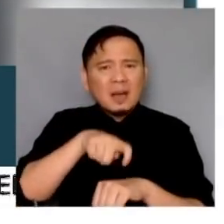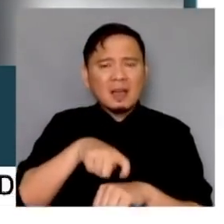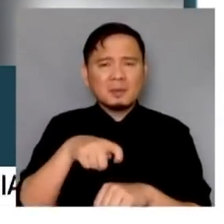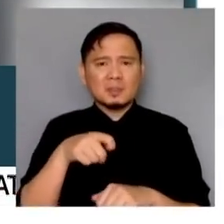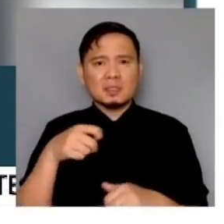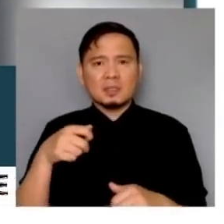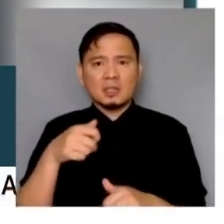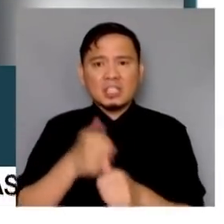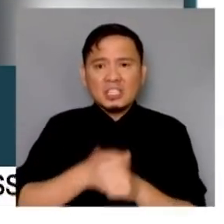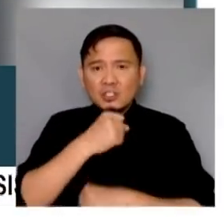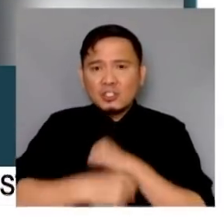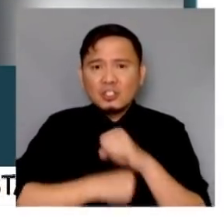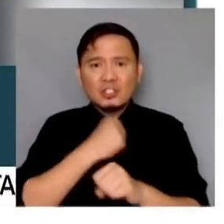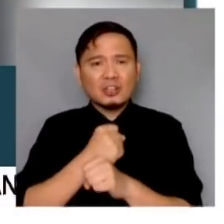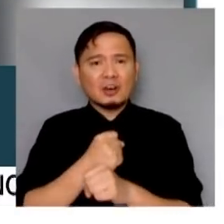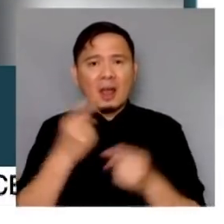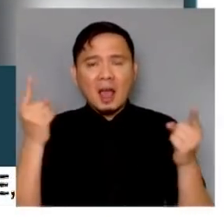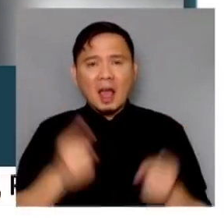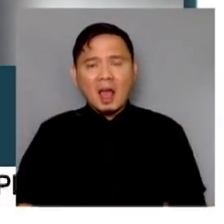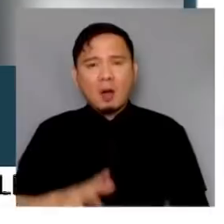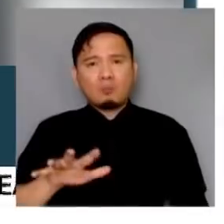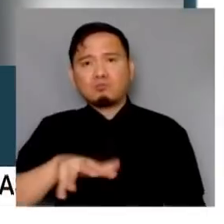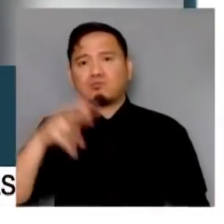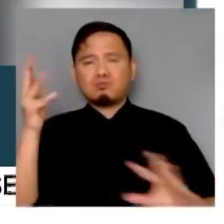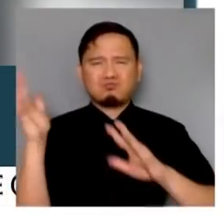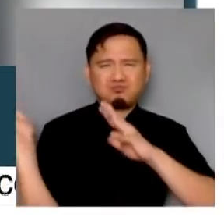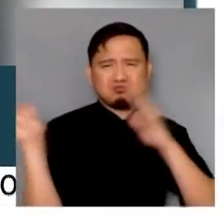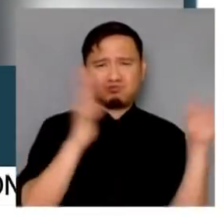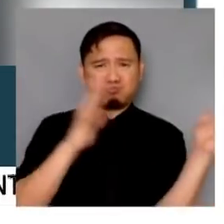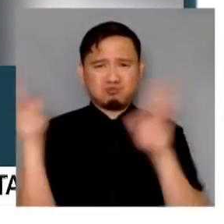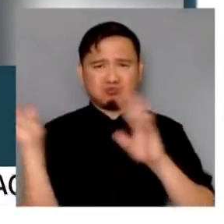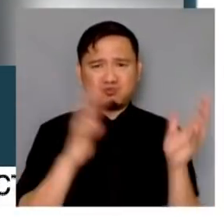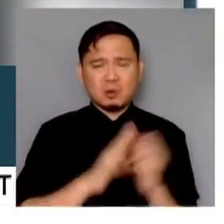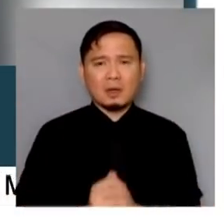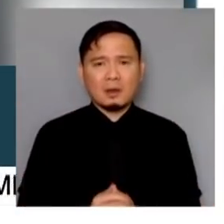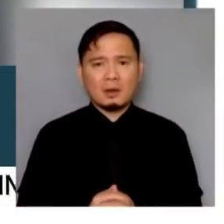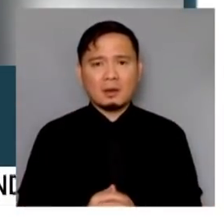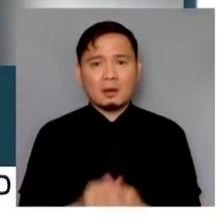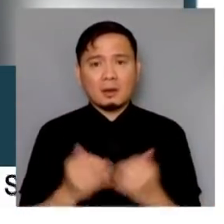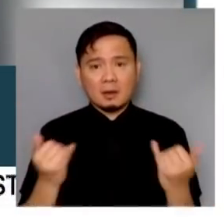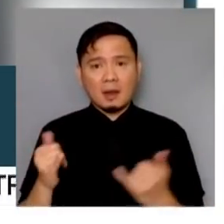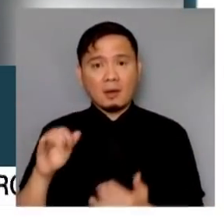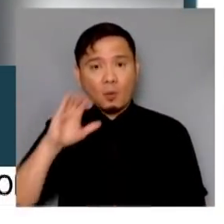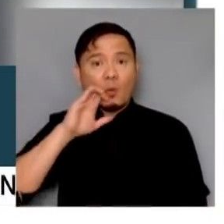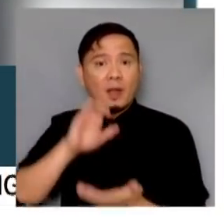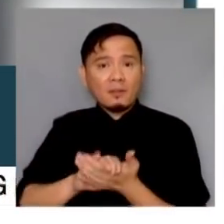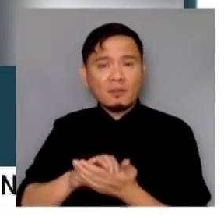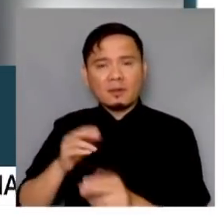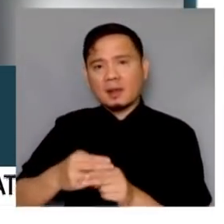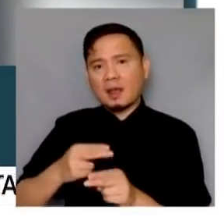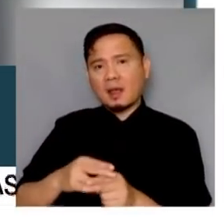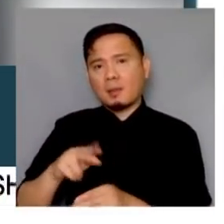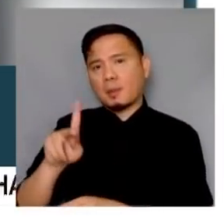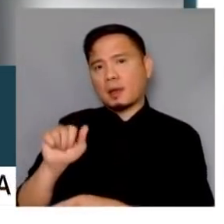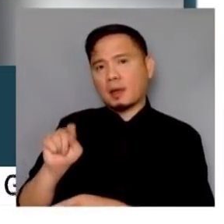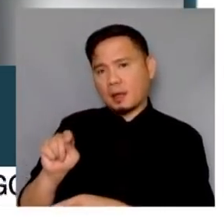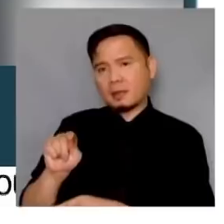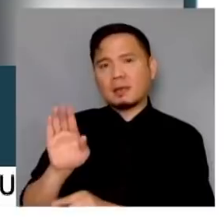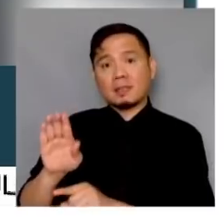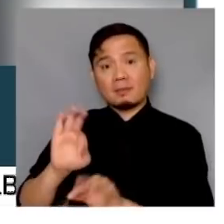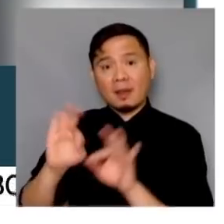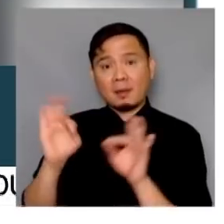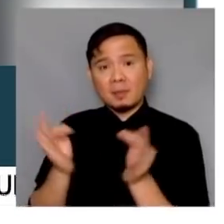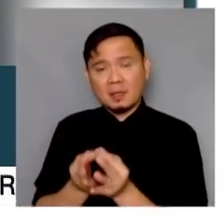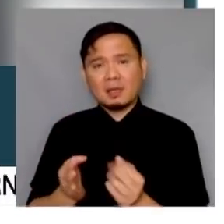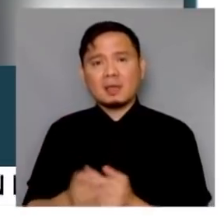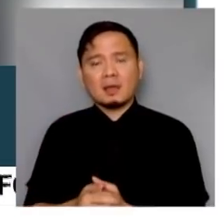in a lifetime event. Ngayon si Kat naman, ang family niya, De Guzman of Marikina,